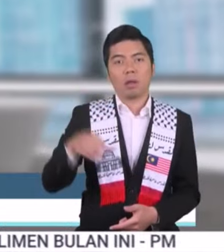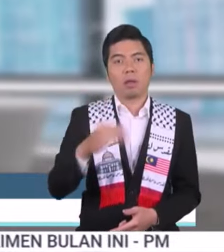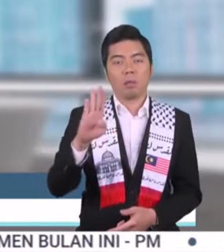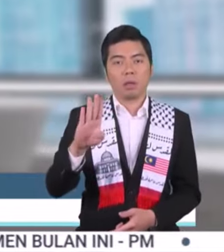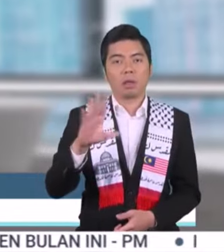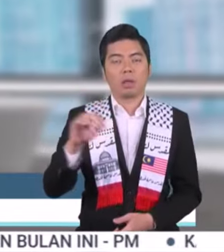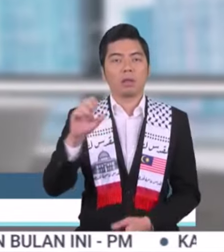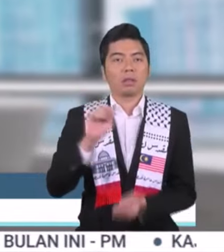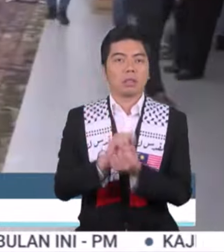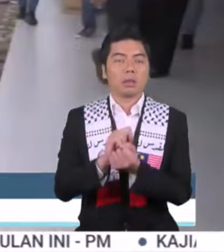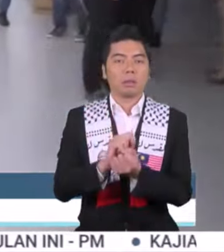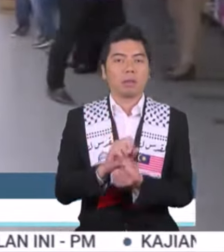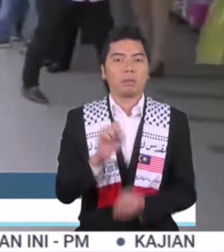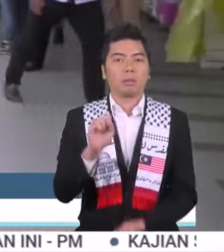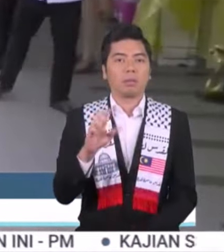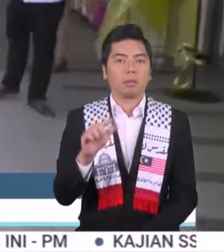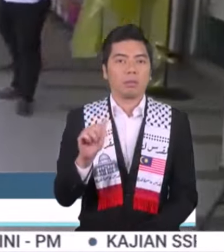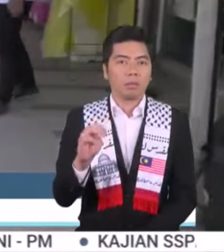Pontian.